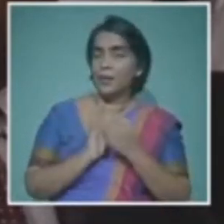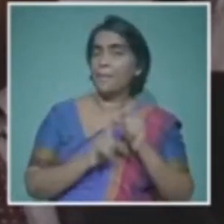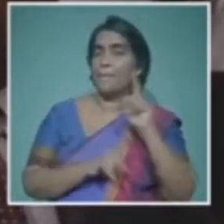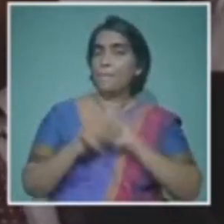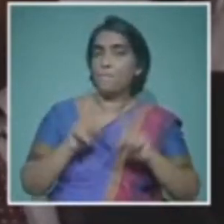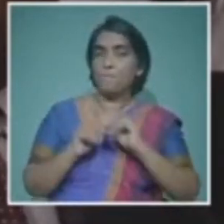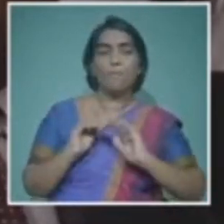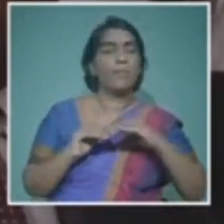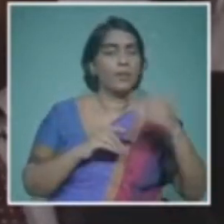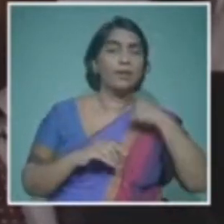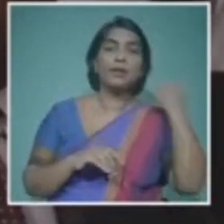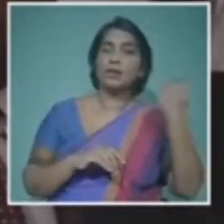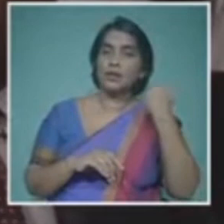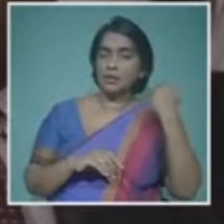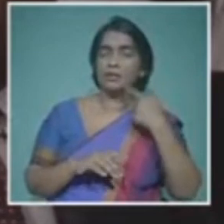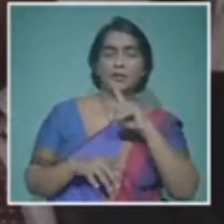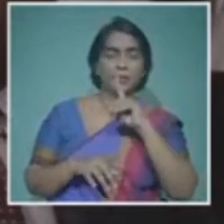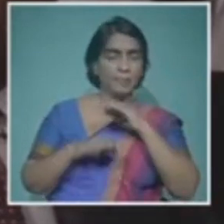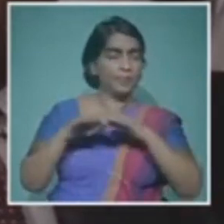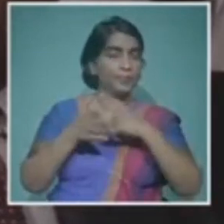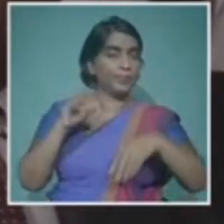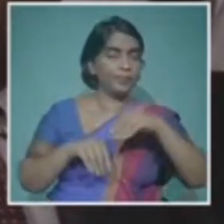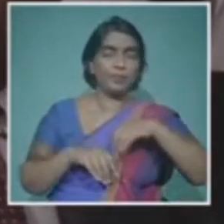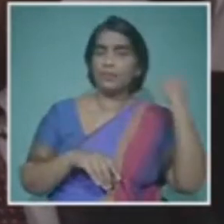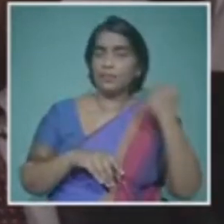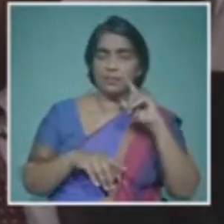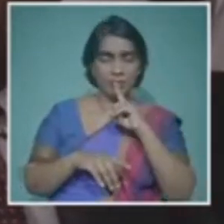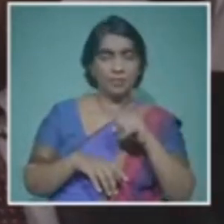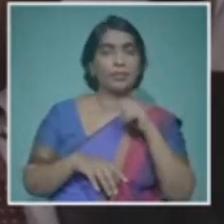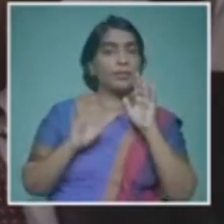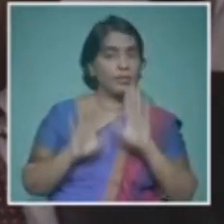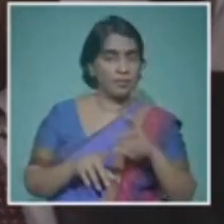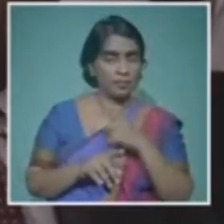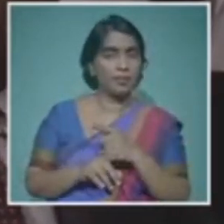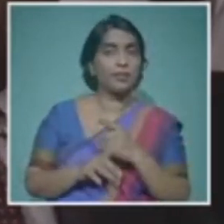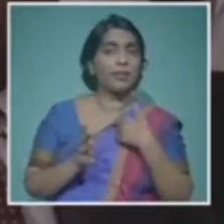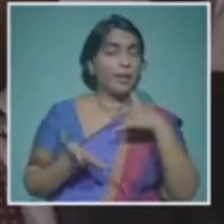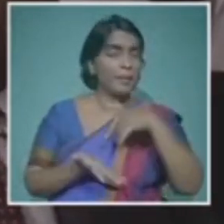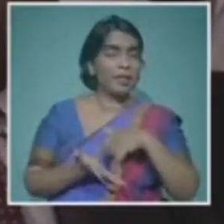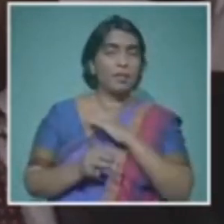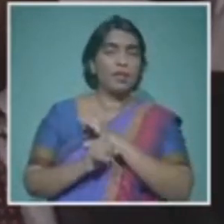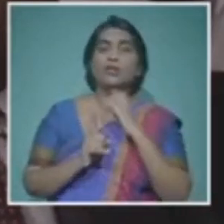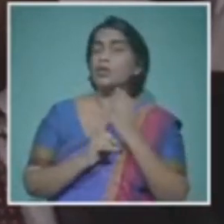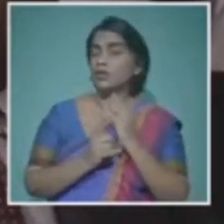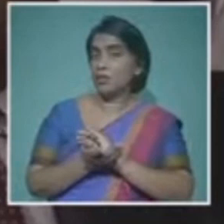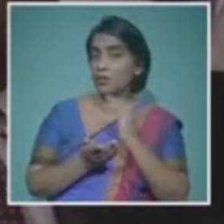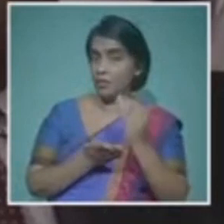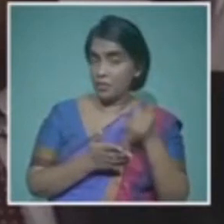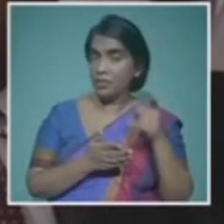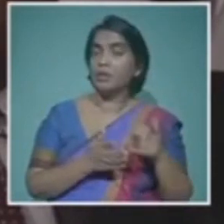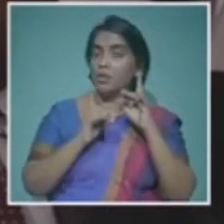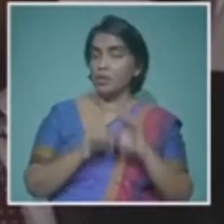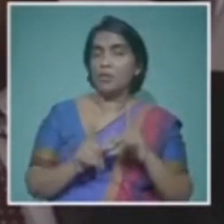සභාවේ එළියේ තියෙන රැස්වීම් වලත් දේශපාලන වේදිකා වලත් කතා කරමින් ඉන්නේ. හැබැයි මැදම සංස්කෘතික අරමුදලට අදාළ